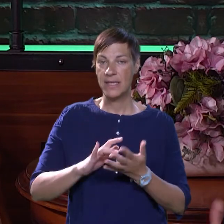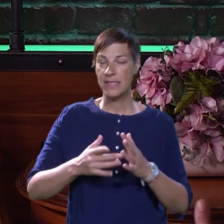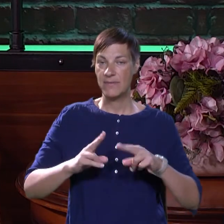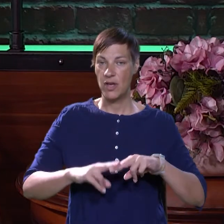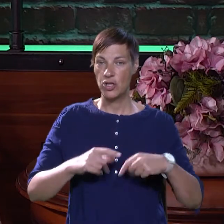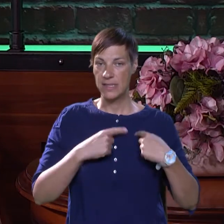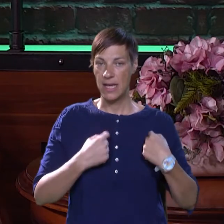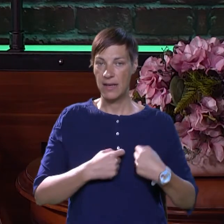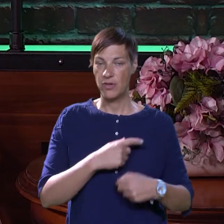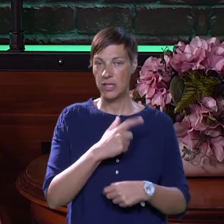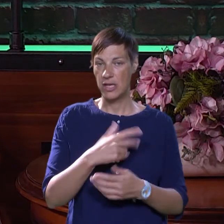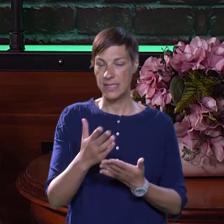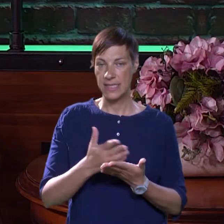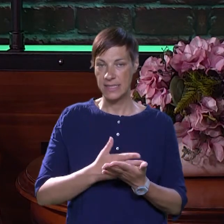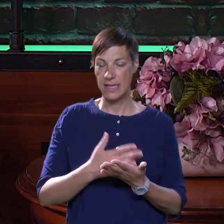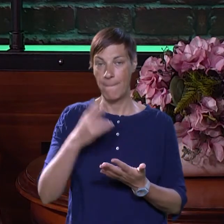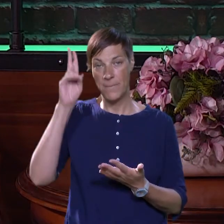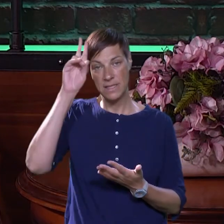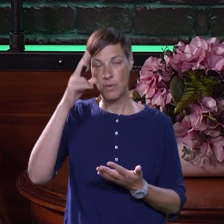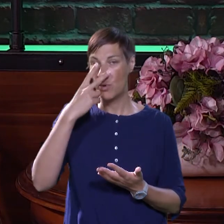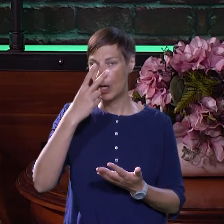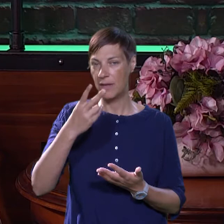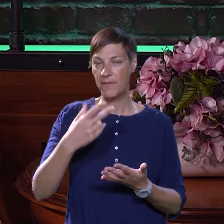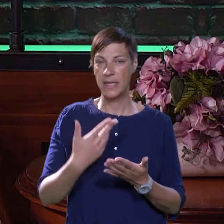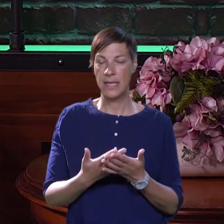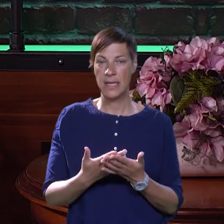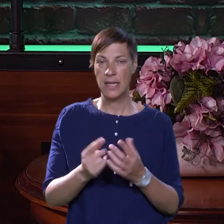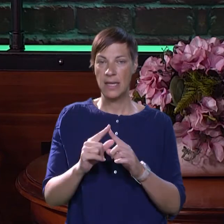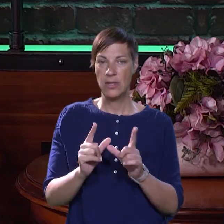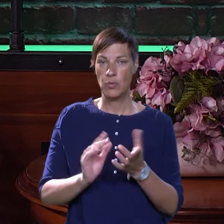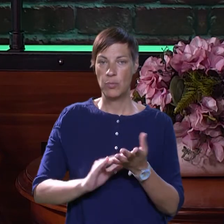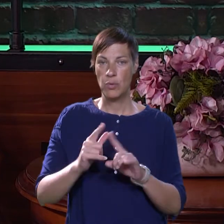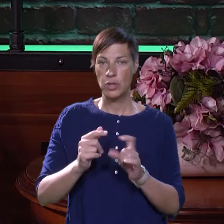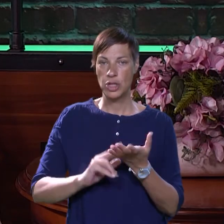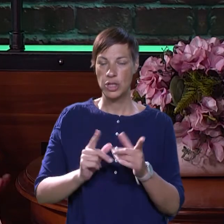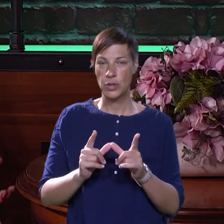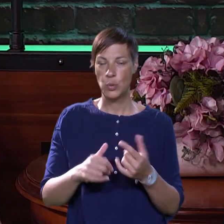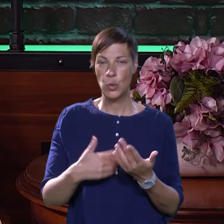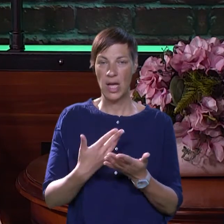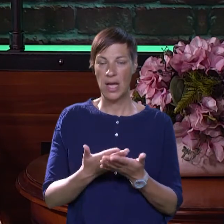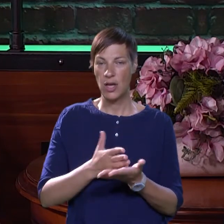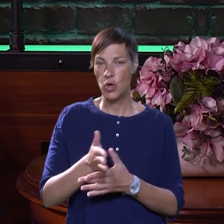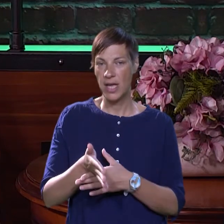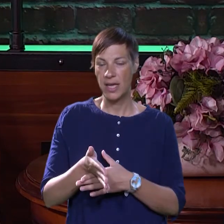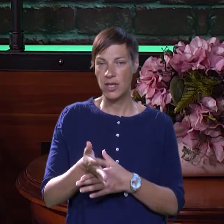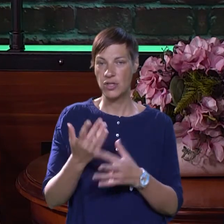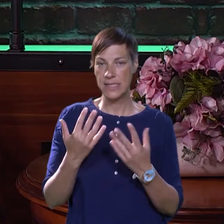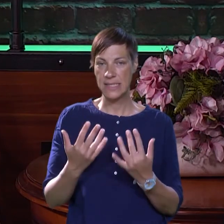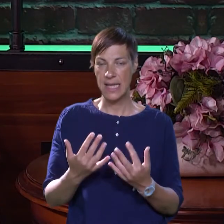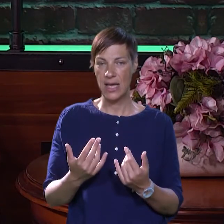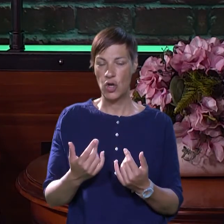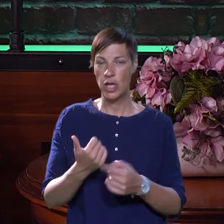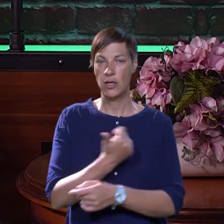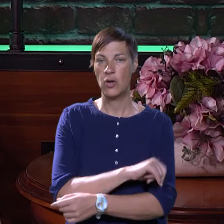za ostale volonterske zadatke. Pa smo mogli vidjeti recimo i na DoMotionu kako je u biti kroz